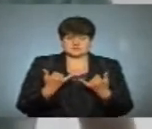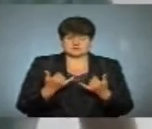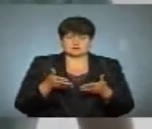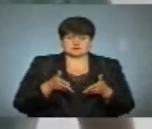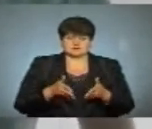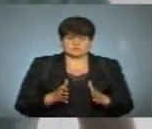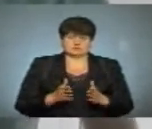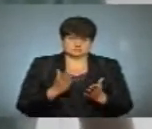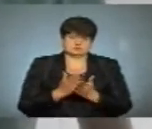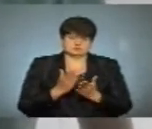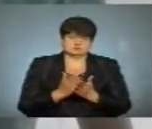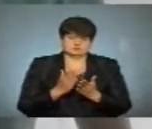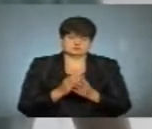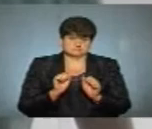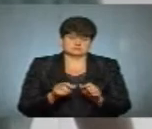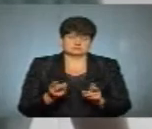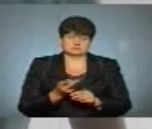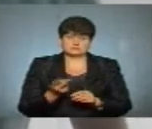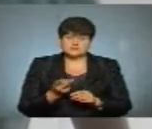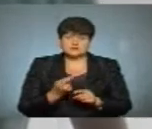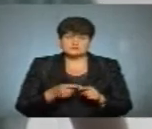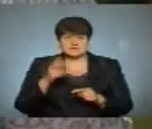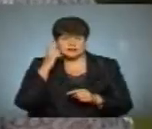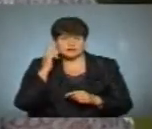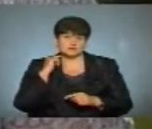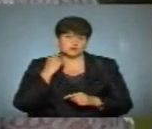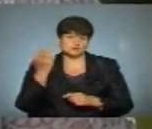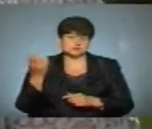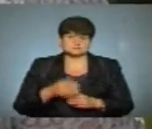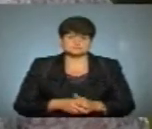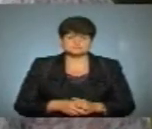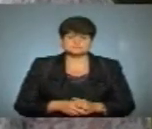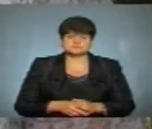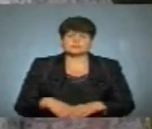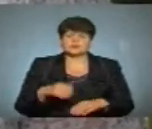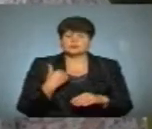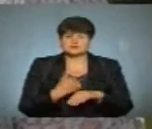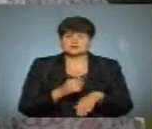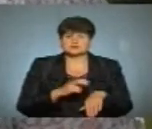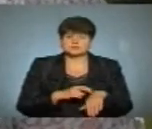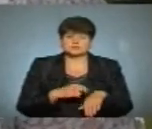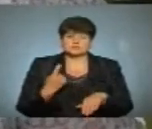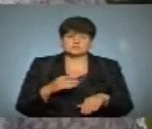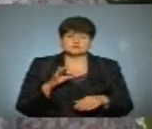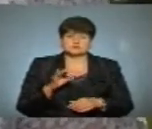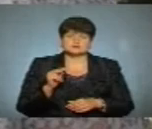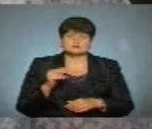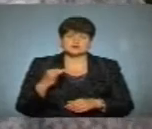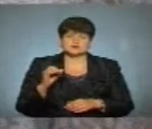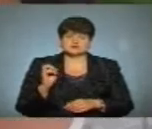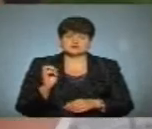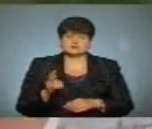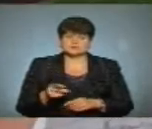пологи практикуються. Зокрема, це є Київ і Луцьк. За словами головної санітарної лікарки області Оксани Чайчук, на